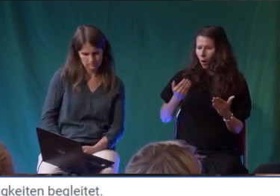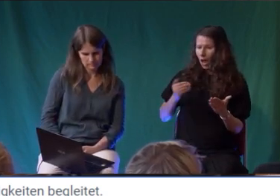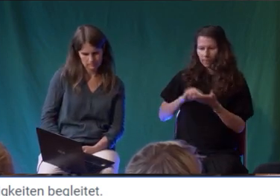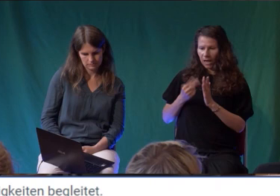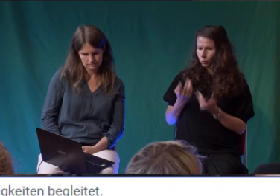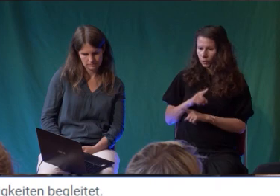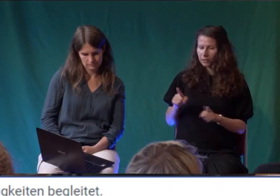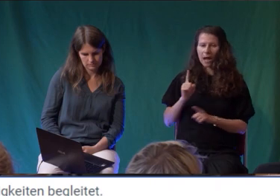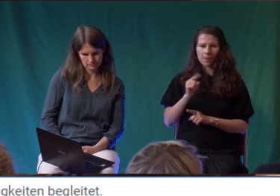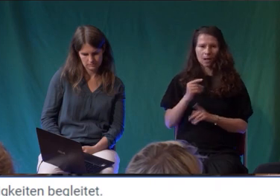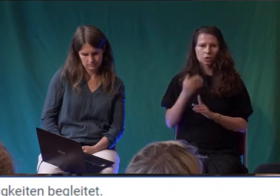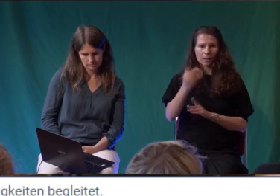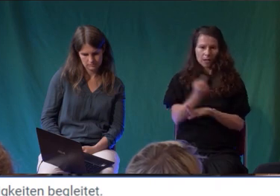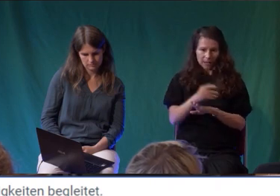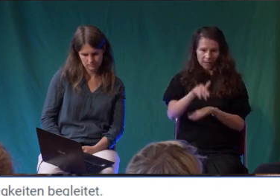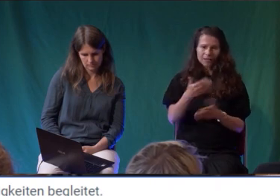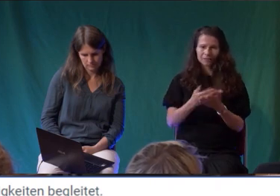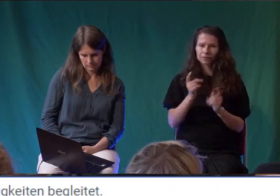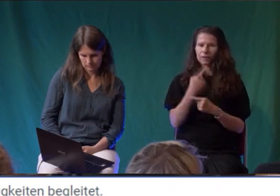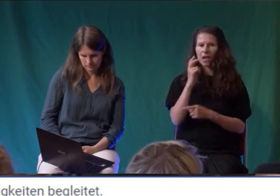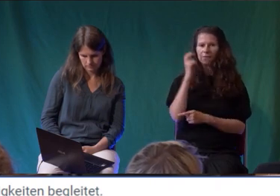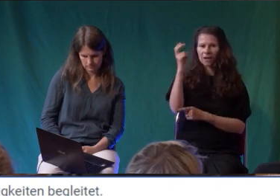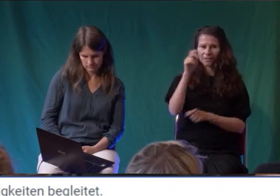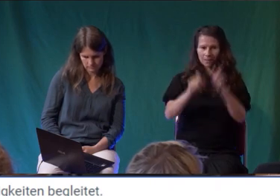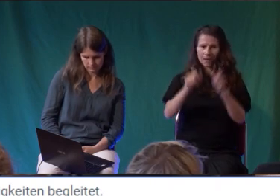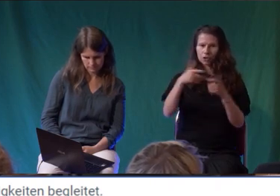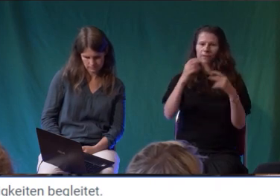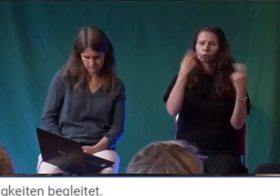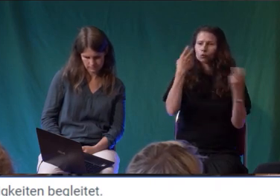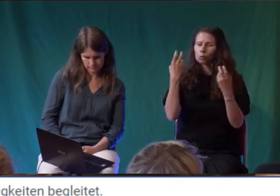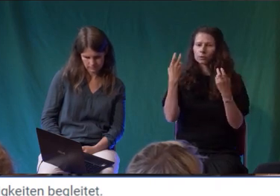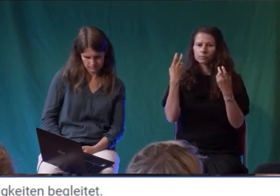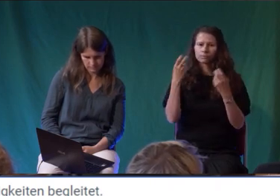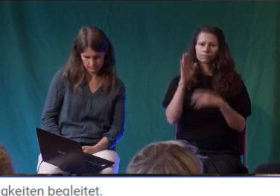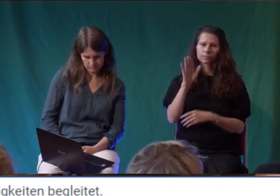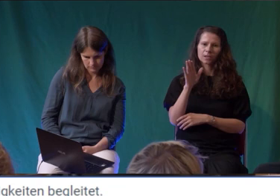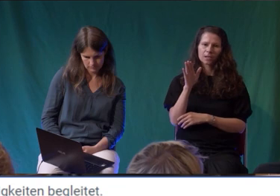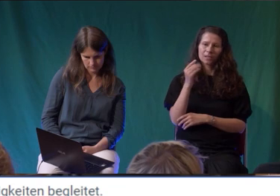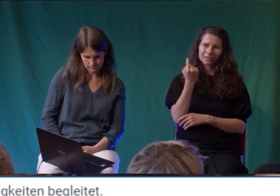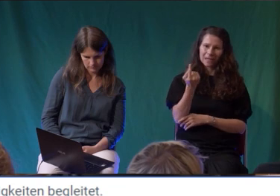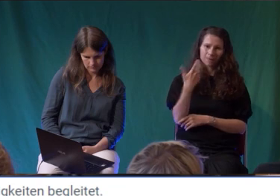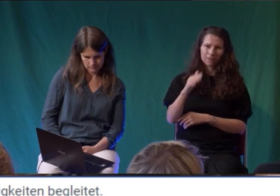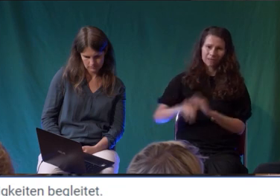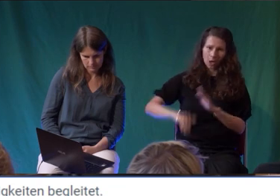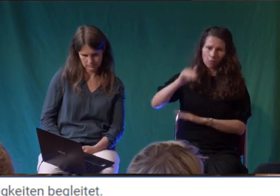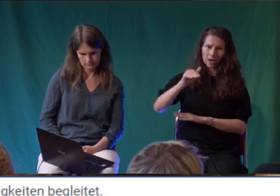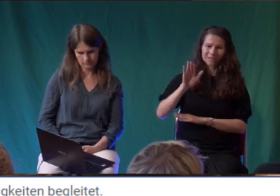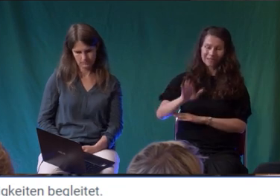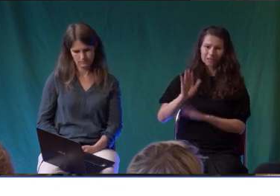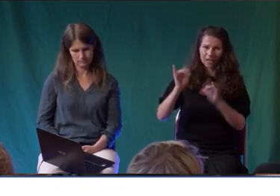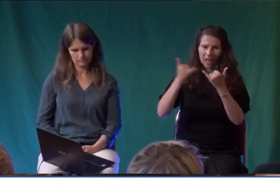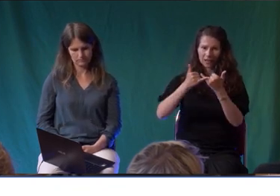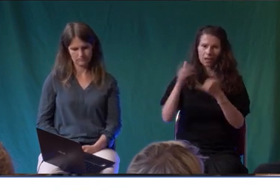gesucht erwachsene Menschen die mit Eltern mit Lernschwierigkeiten aufgewachsen sind und